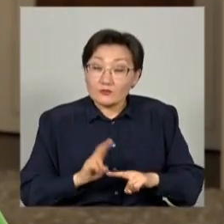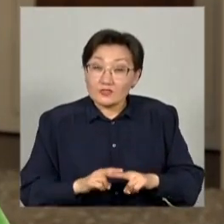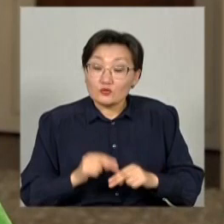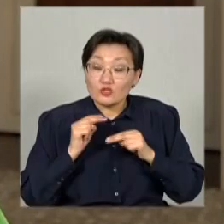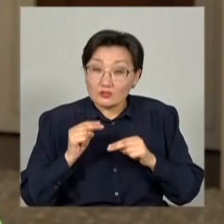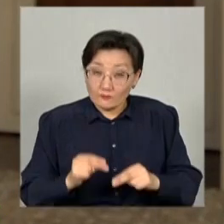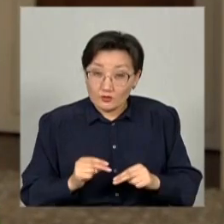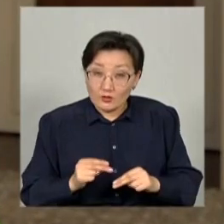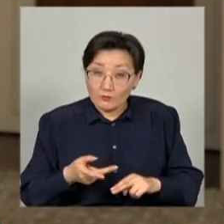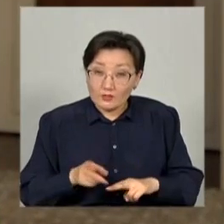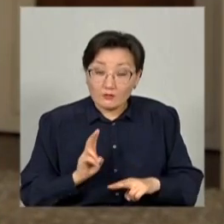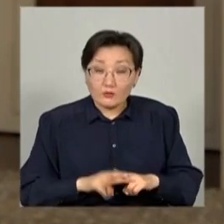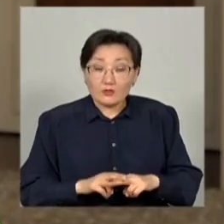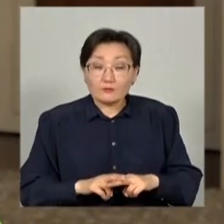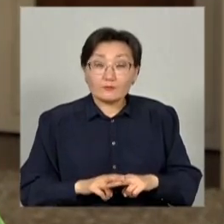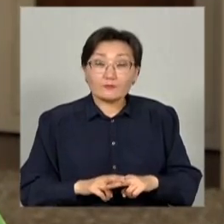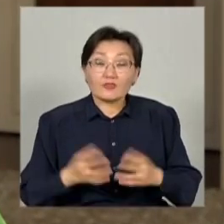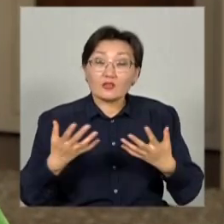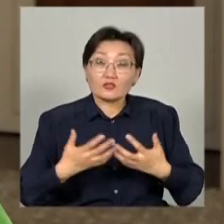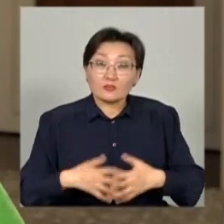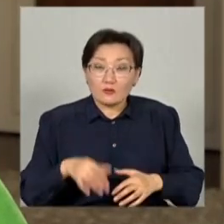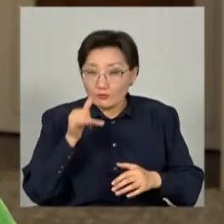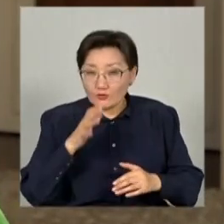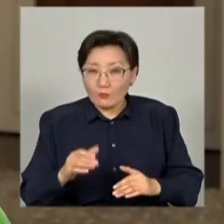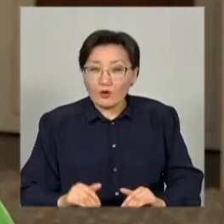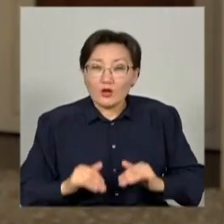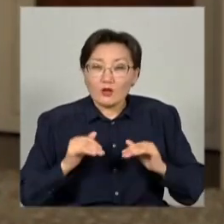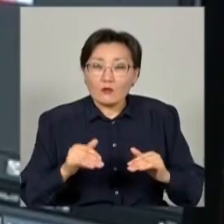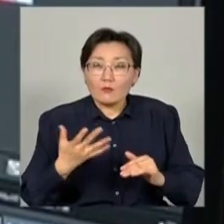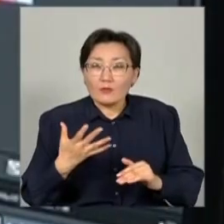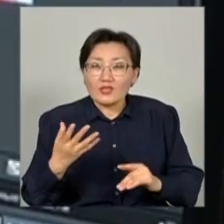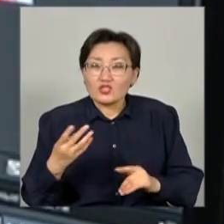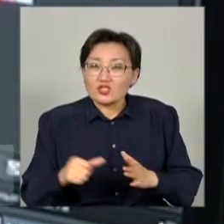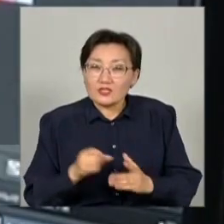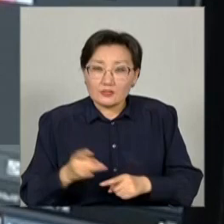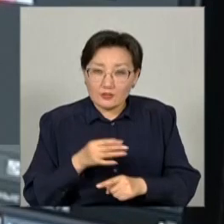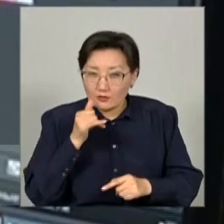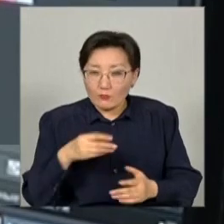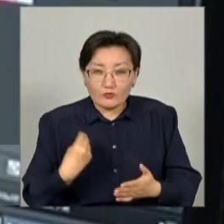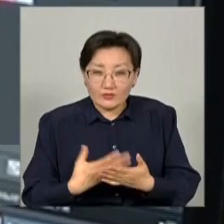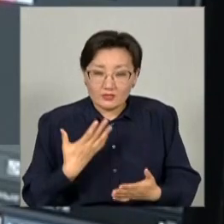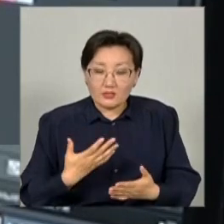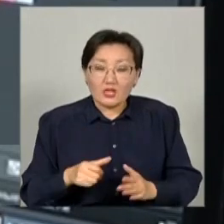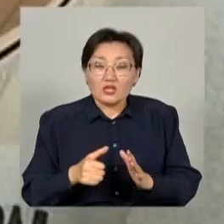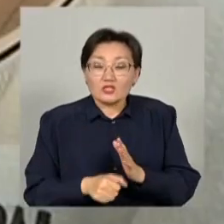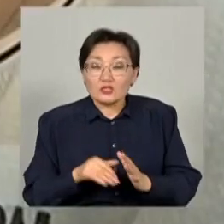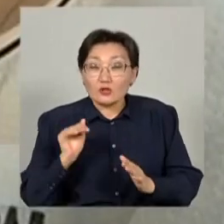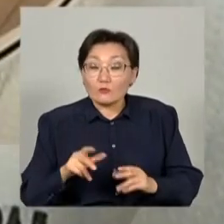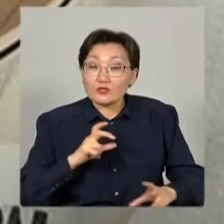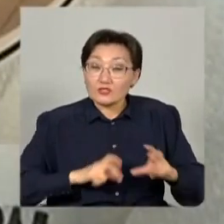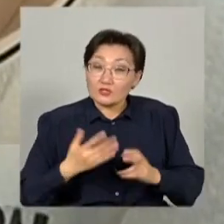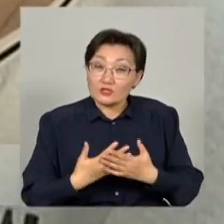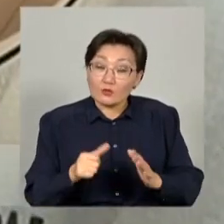учитывают. Потому что автоматически не можешь повысить, да, там 5 раз, 6 раз. Всего по стране насчитывается 600 тысяч студентов. Из них